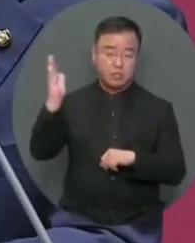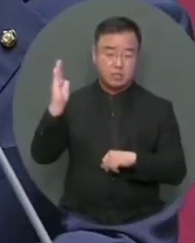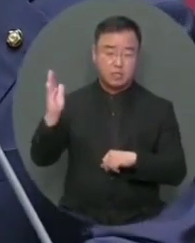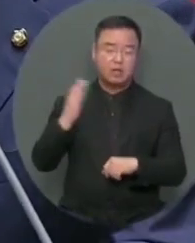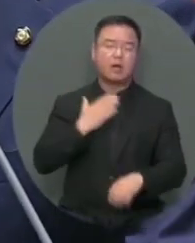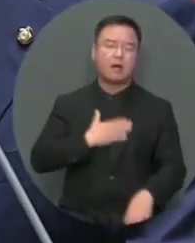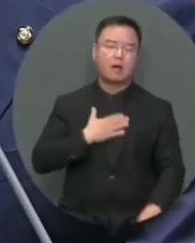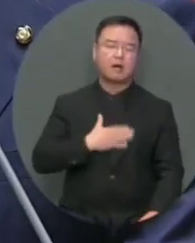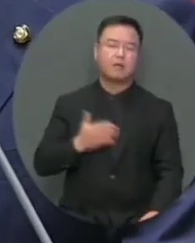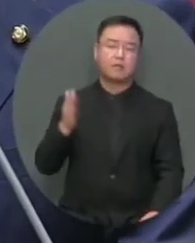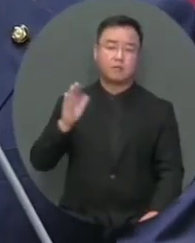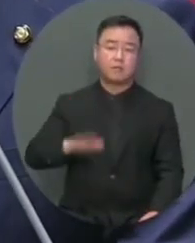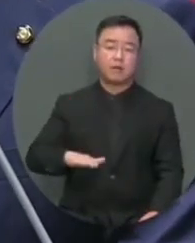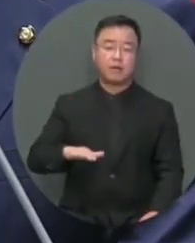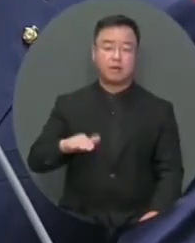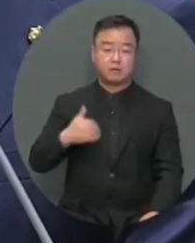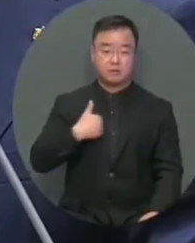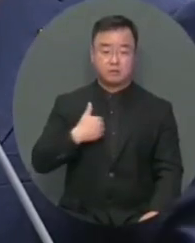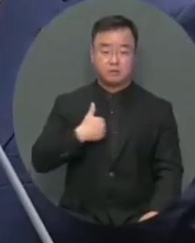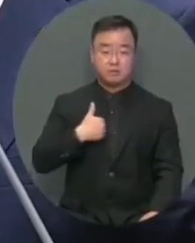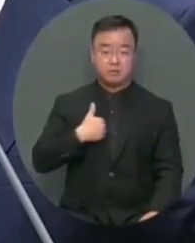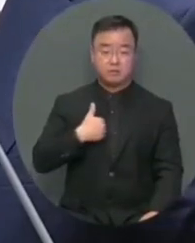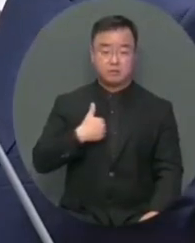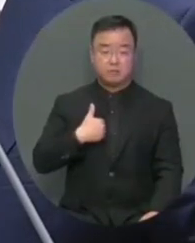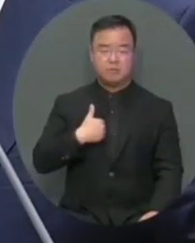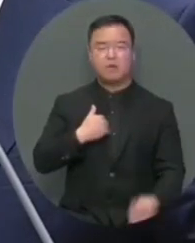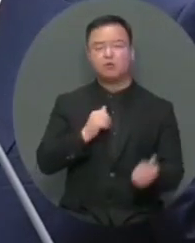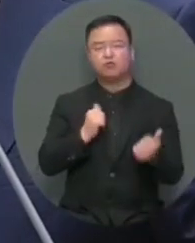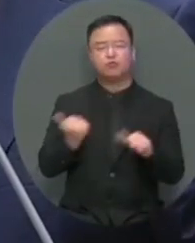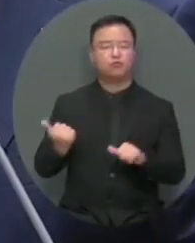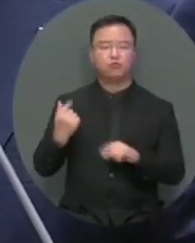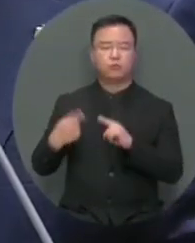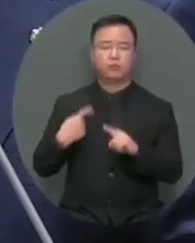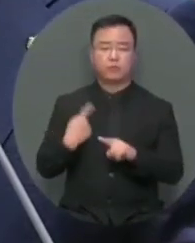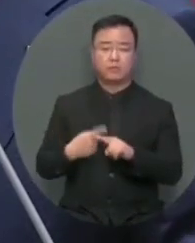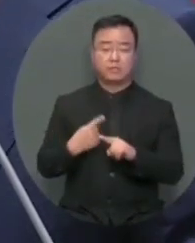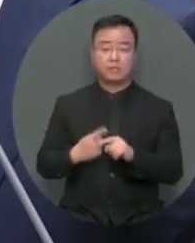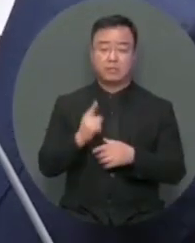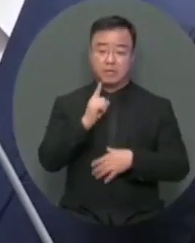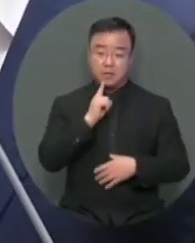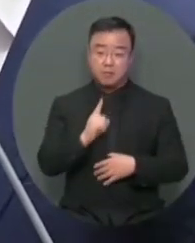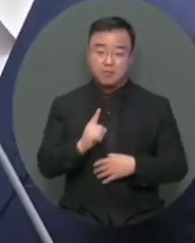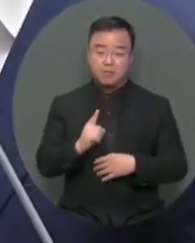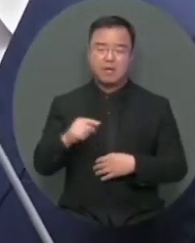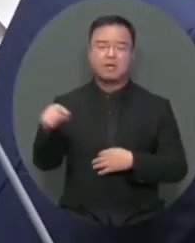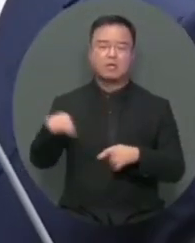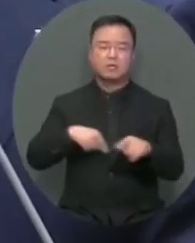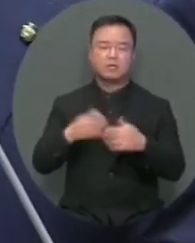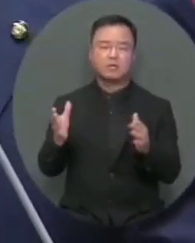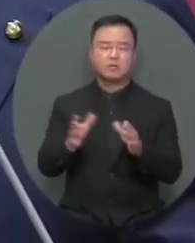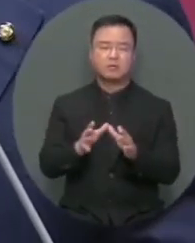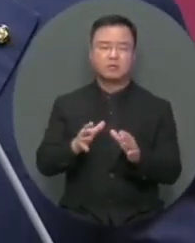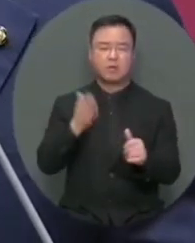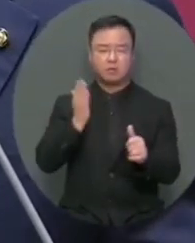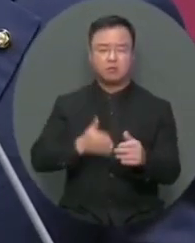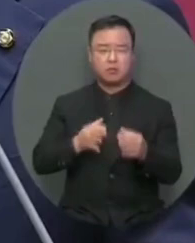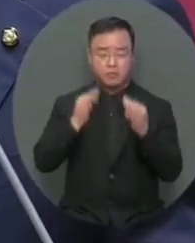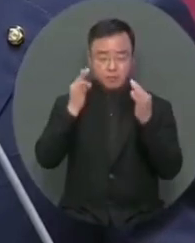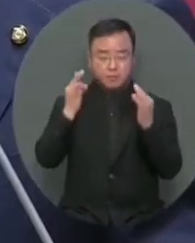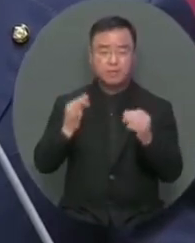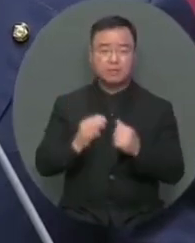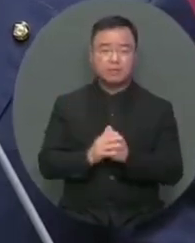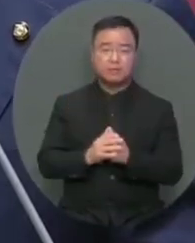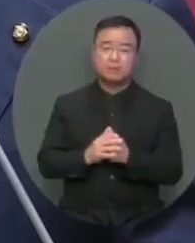있지만 이건 바로 우리들에게는 죽음이다 이런 말씀을 하셨습니다. 정말 정치권에 간곡히 부탁드립니다. 이렇게